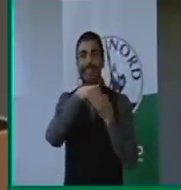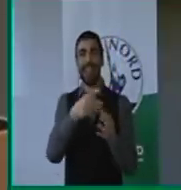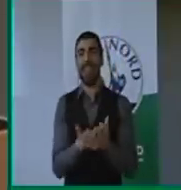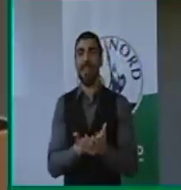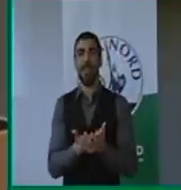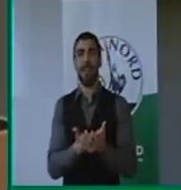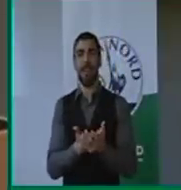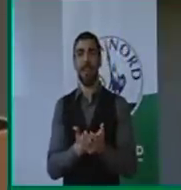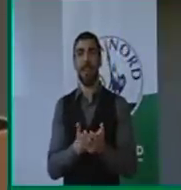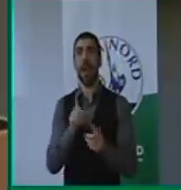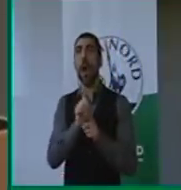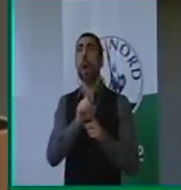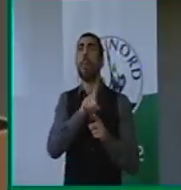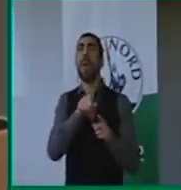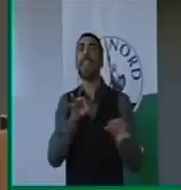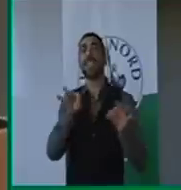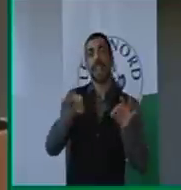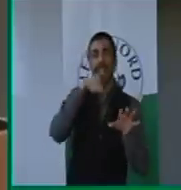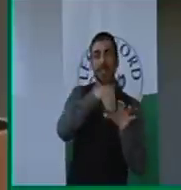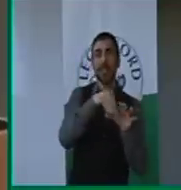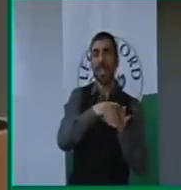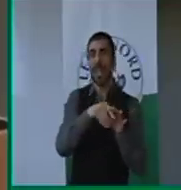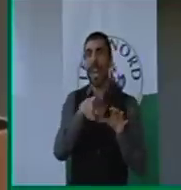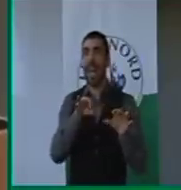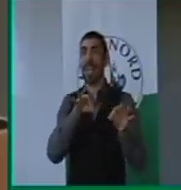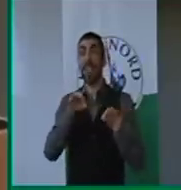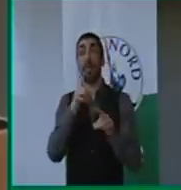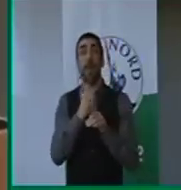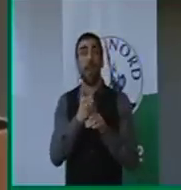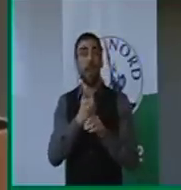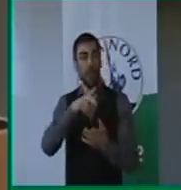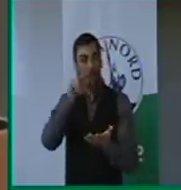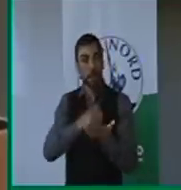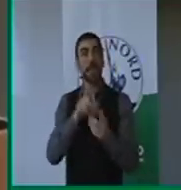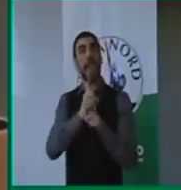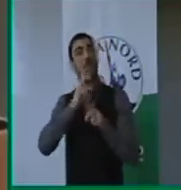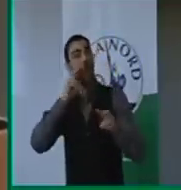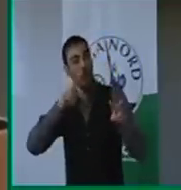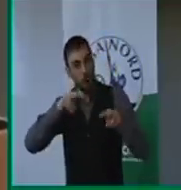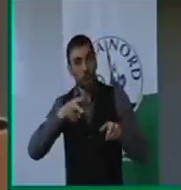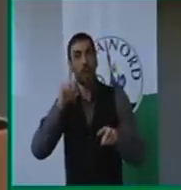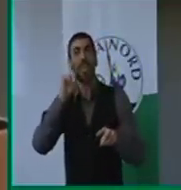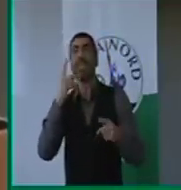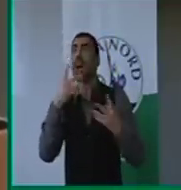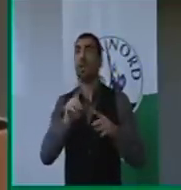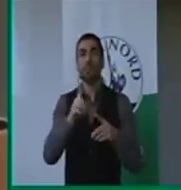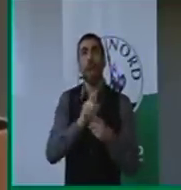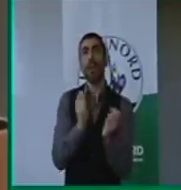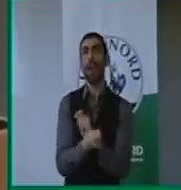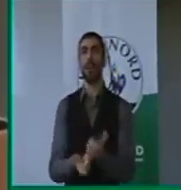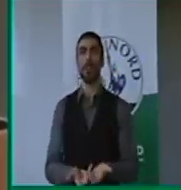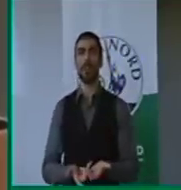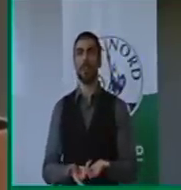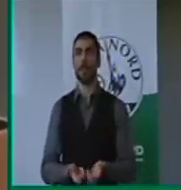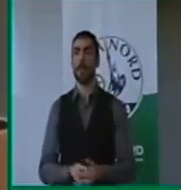aziendale si fa una strategia la strategia va attuata va monitorata se non funziona va